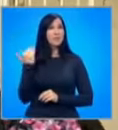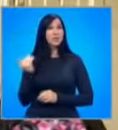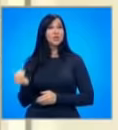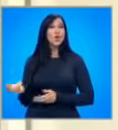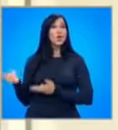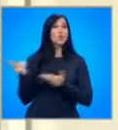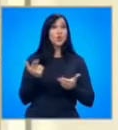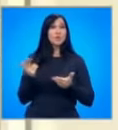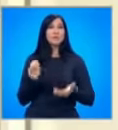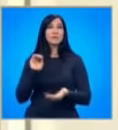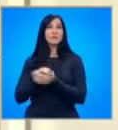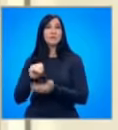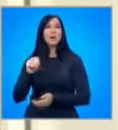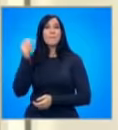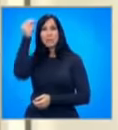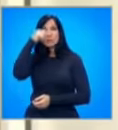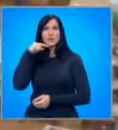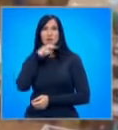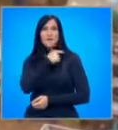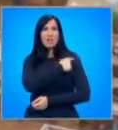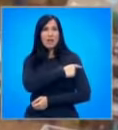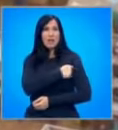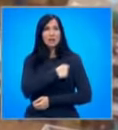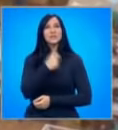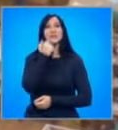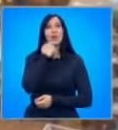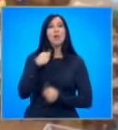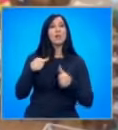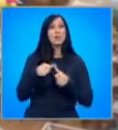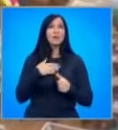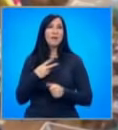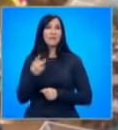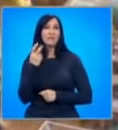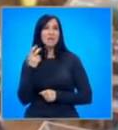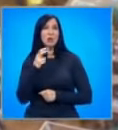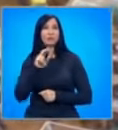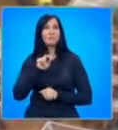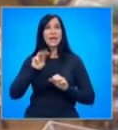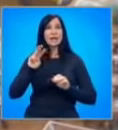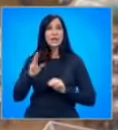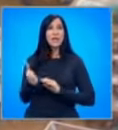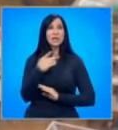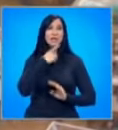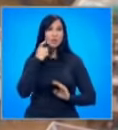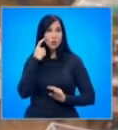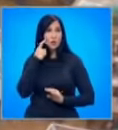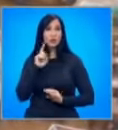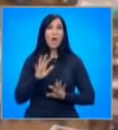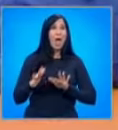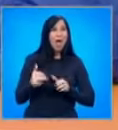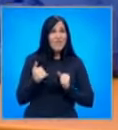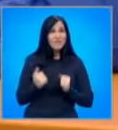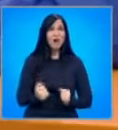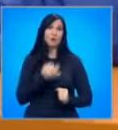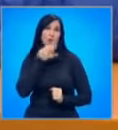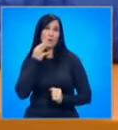на БЧК в село Лозен са налични 283 100 теста, които едва осигуряват присъственото обучение на децата от